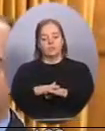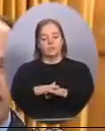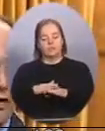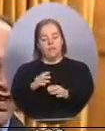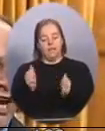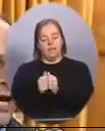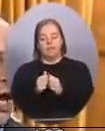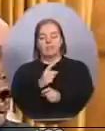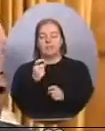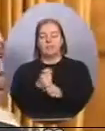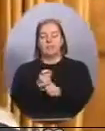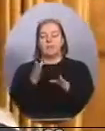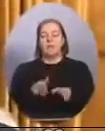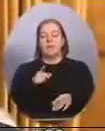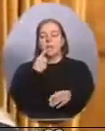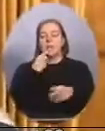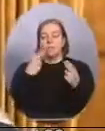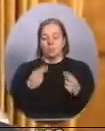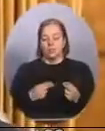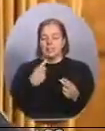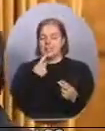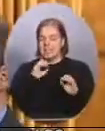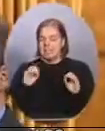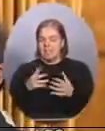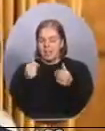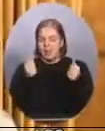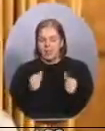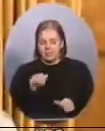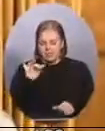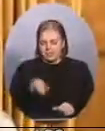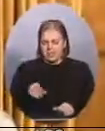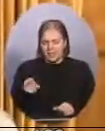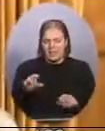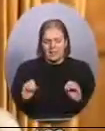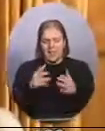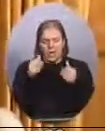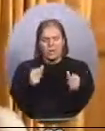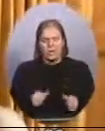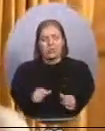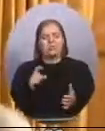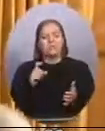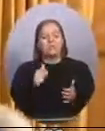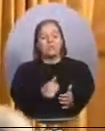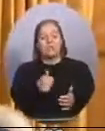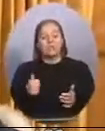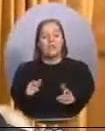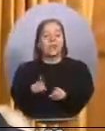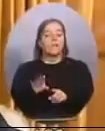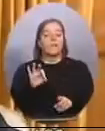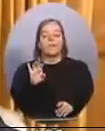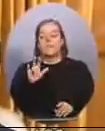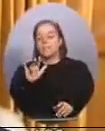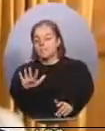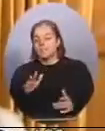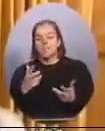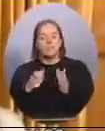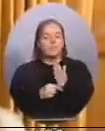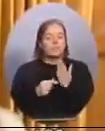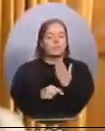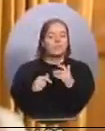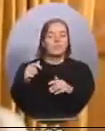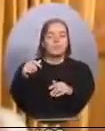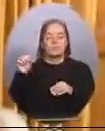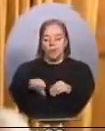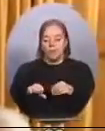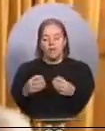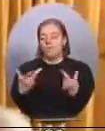directeur parlementaire du budget, un poste qu'ils ont eux-mêmes créé. Chaque fois qu'un de leurs dossiers dérape, comme le F-35, ils s'empressent de refuser de